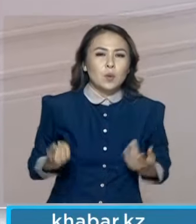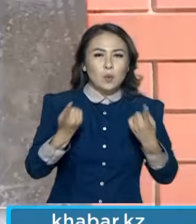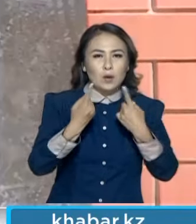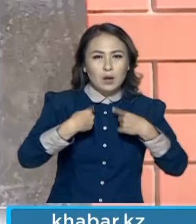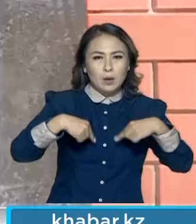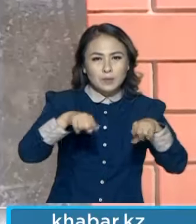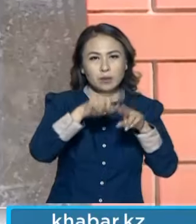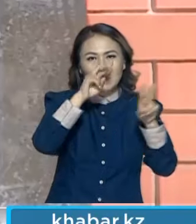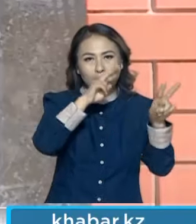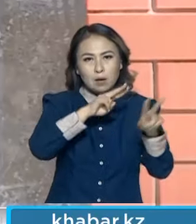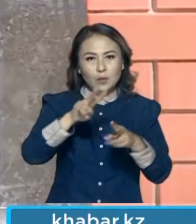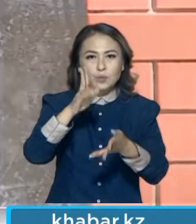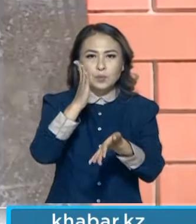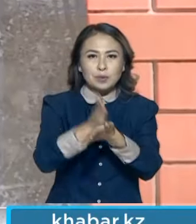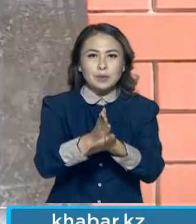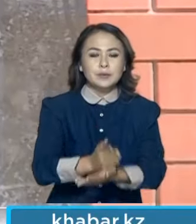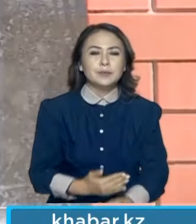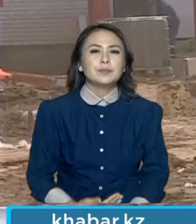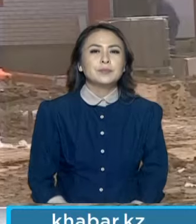тарапынан қоғамдық бақылау бар.